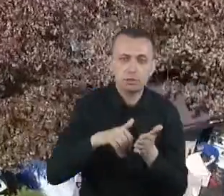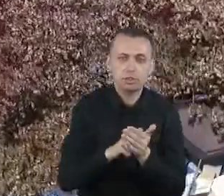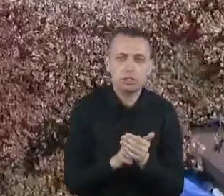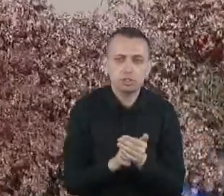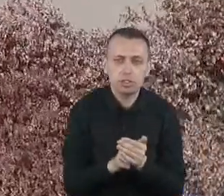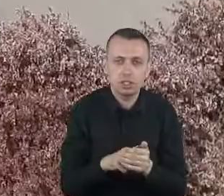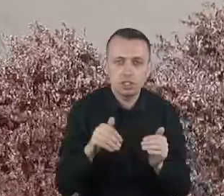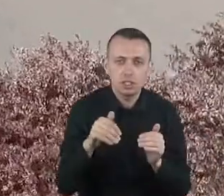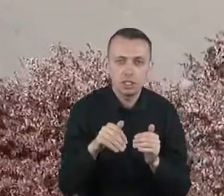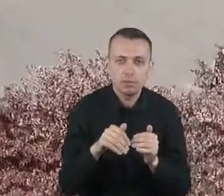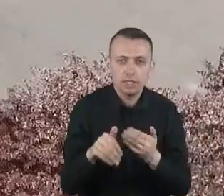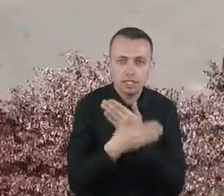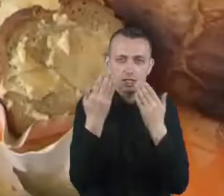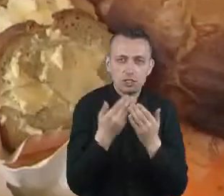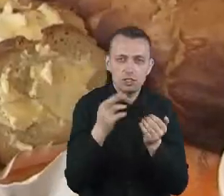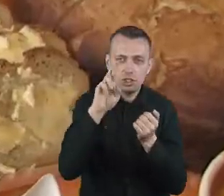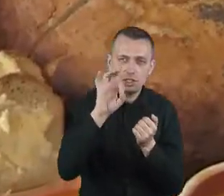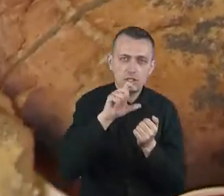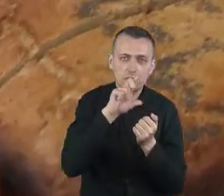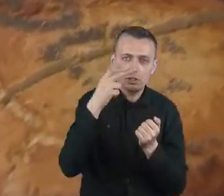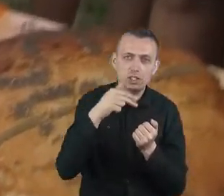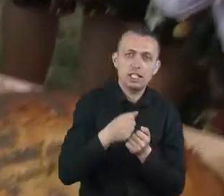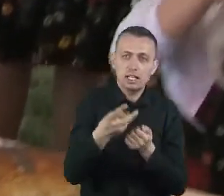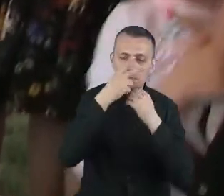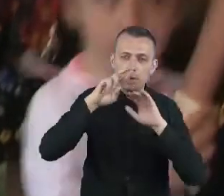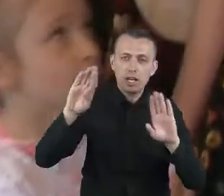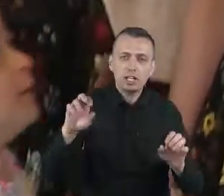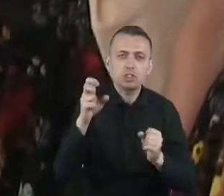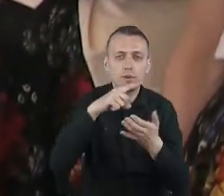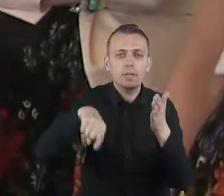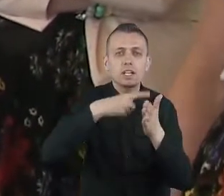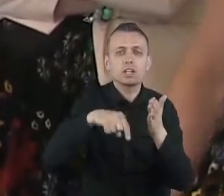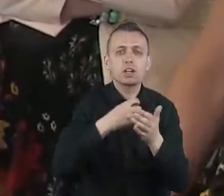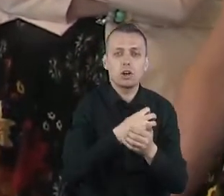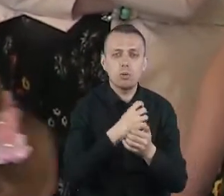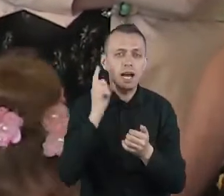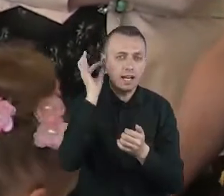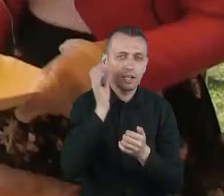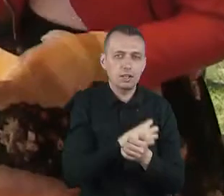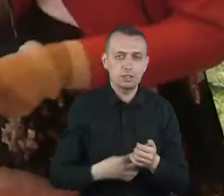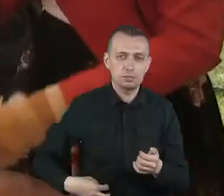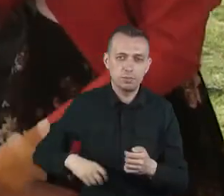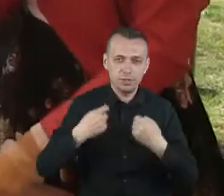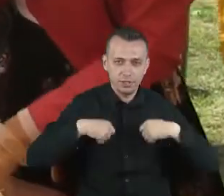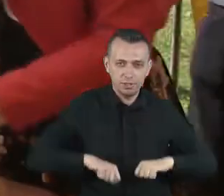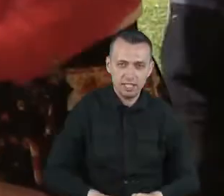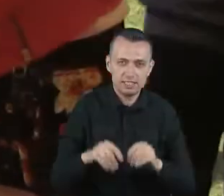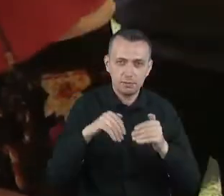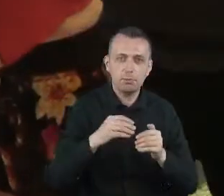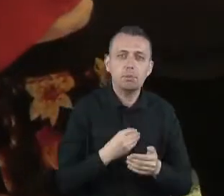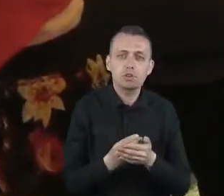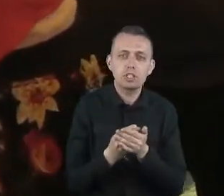rolnictwem możemy się szczycić. Podczas Dnia Rolnika zaprezentujemy lokalne koła gospodyń wiejskich oraz pozwolimy skosztować tradycyjnych